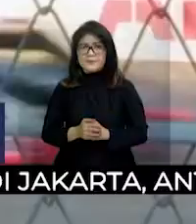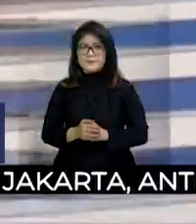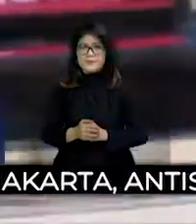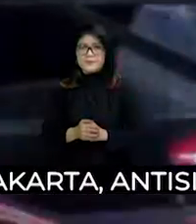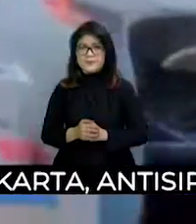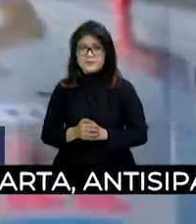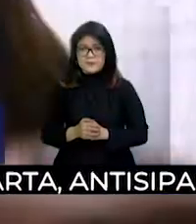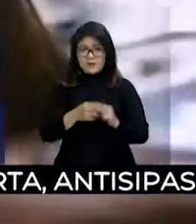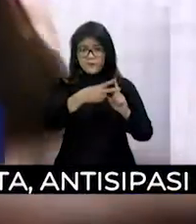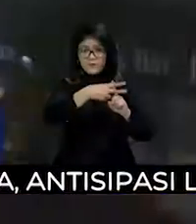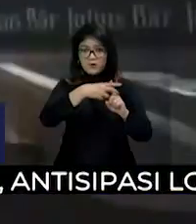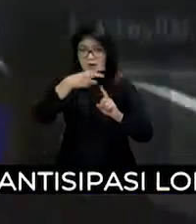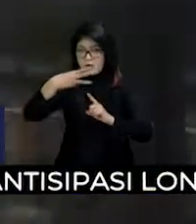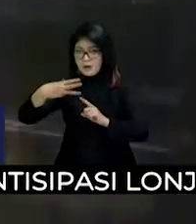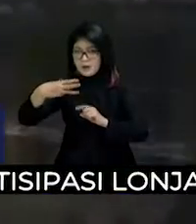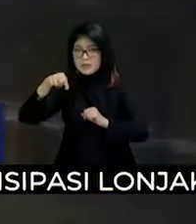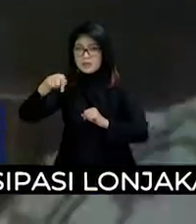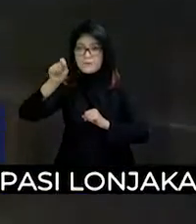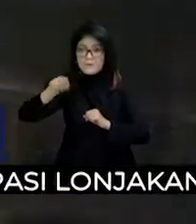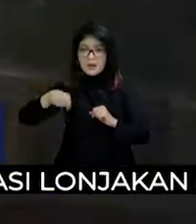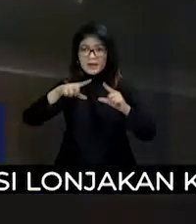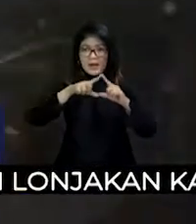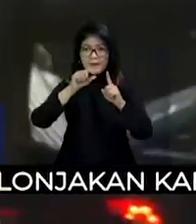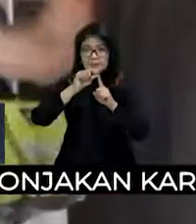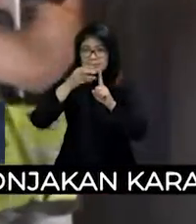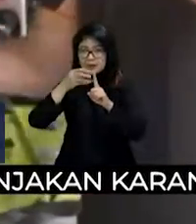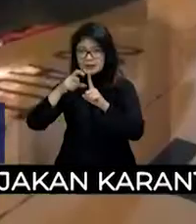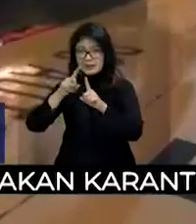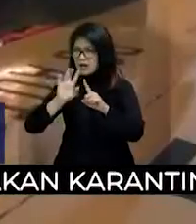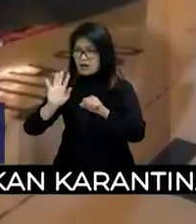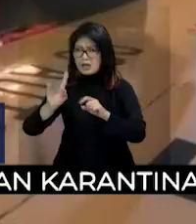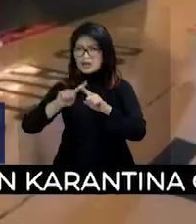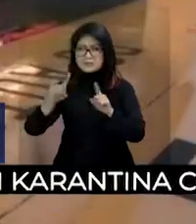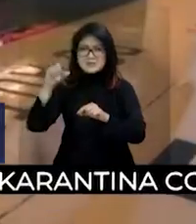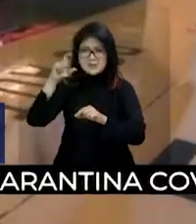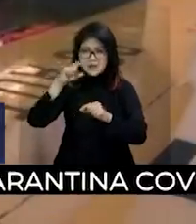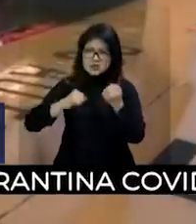Gelaran Formula E disebut tidak akan menggunakan APBD melainkan merangkul sponsor dan bekerja sama